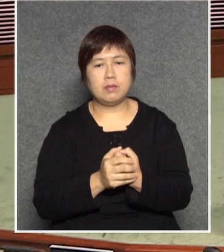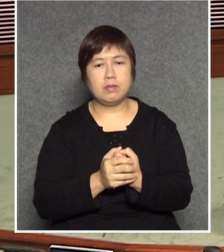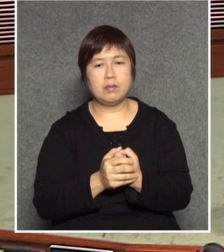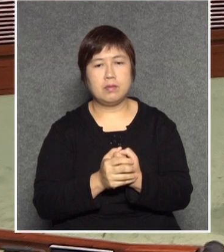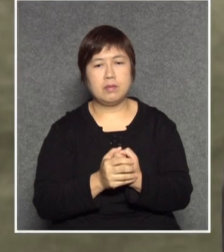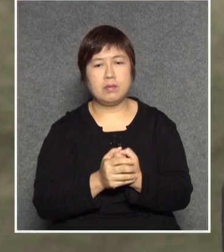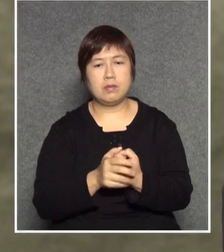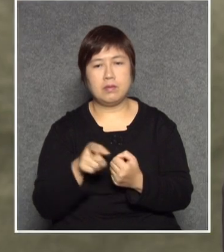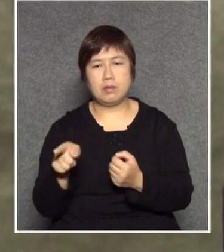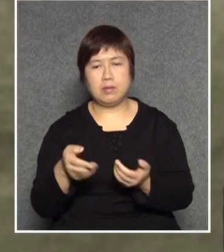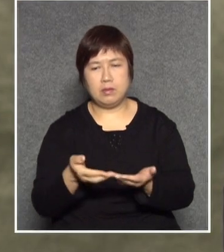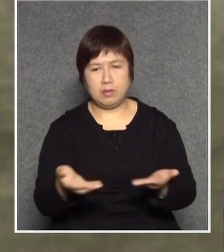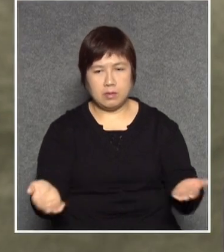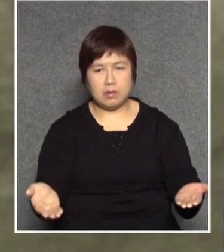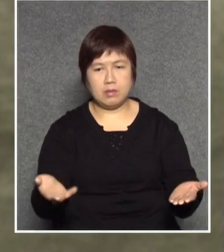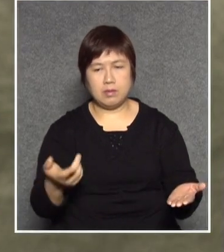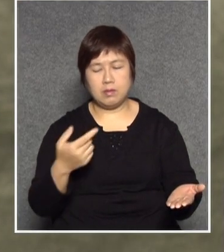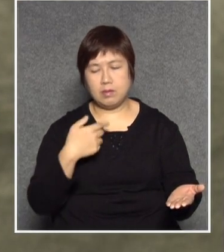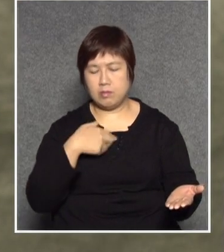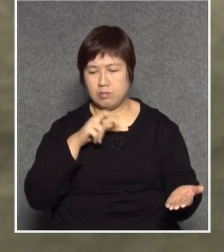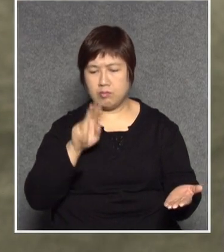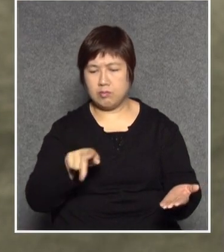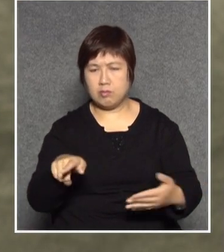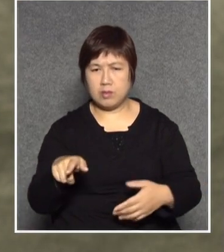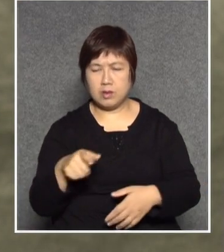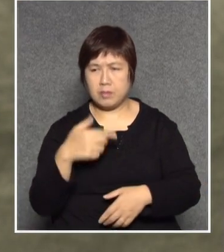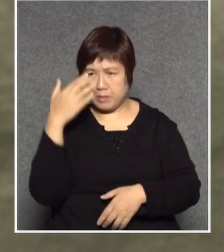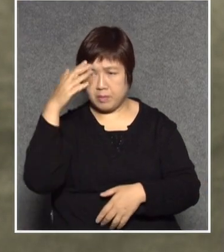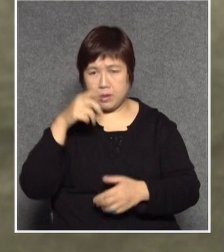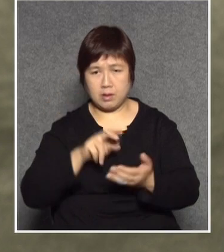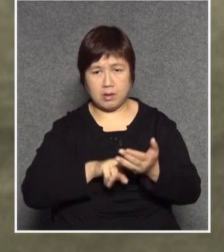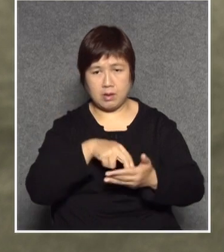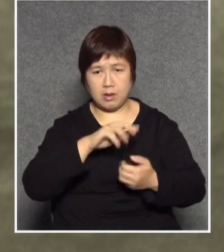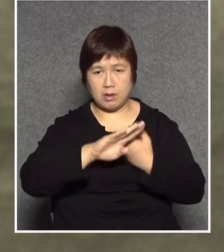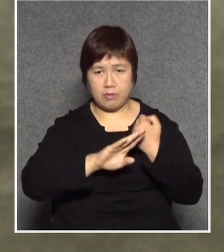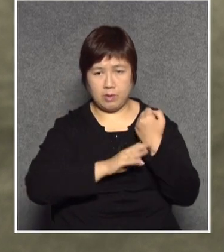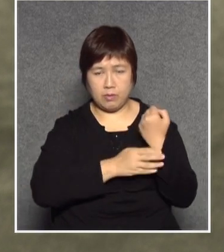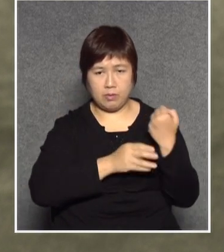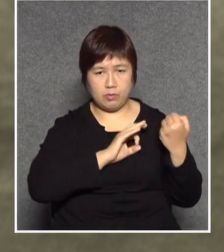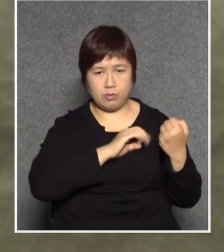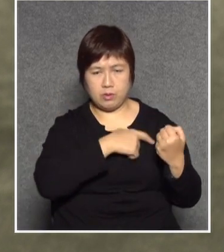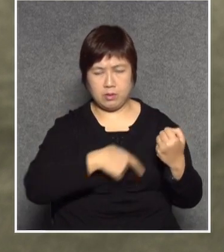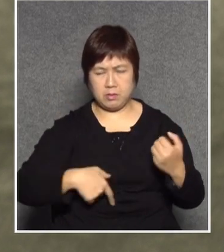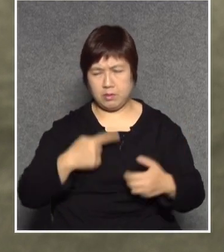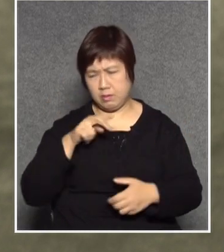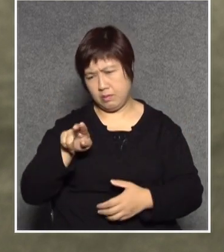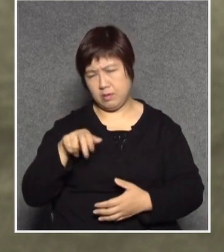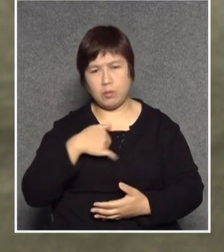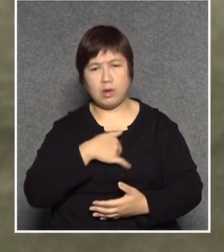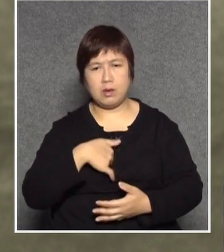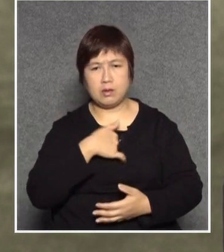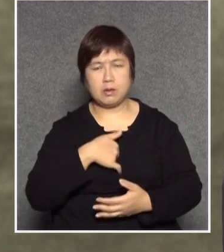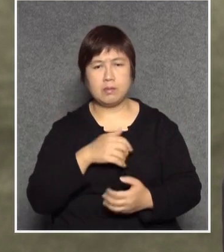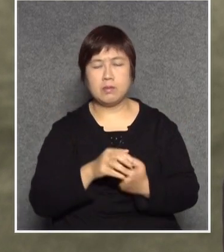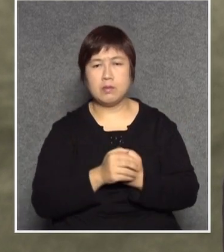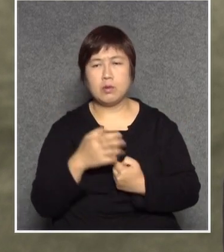你的展示品令我對你是否了解立法會議員有合理的懷疑，我是無